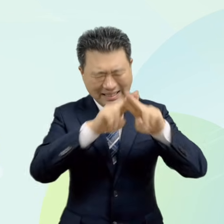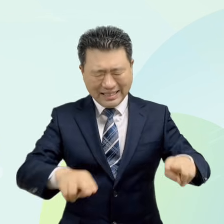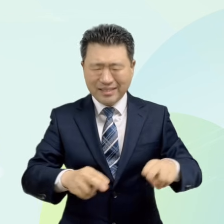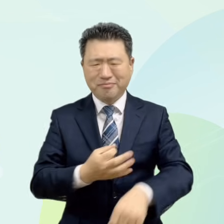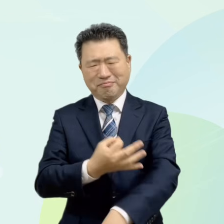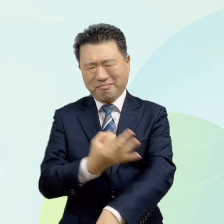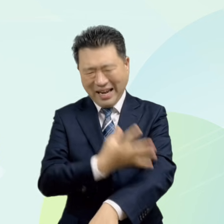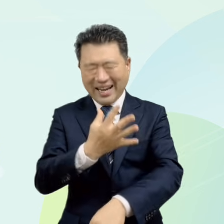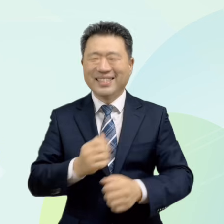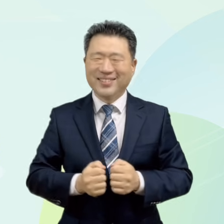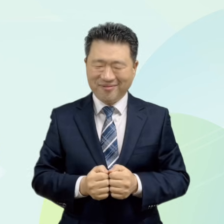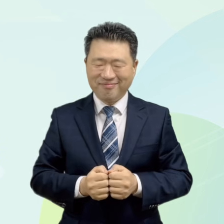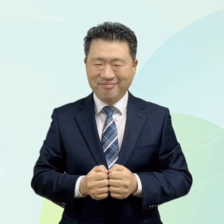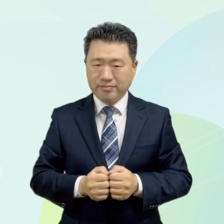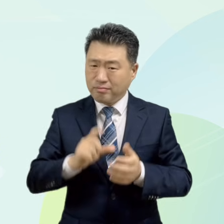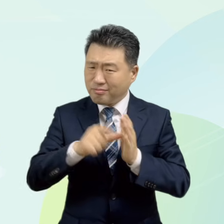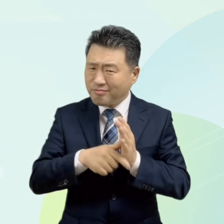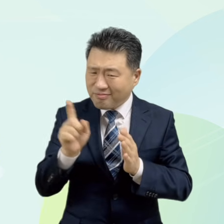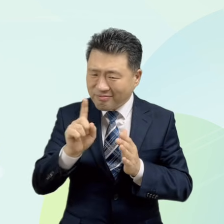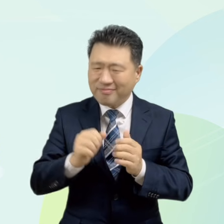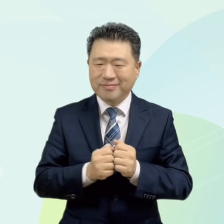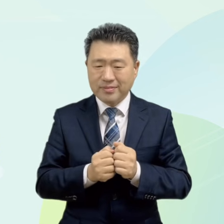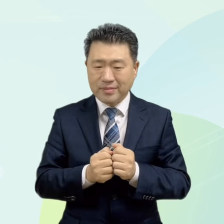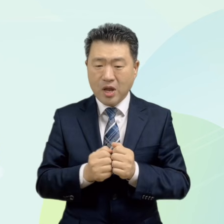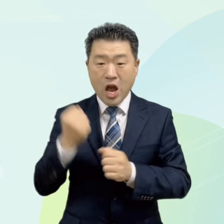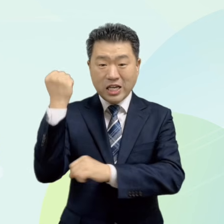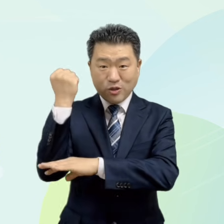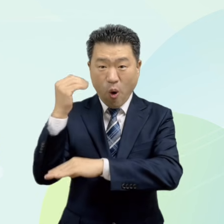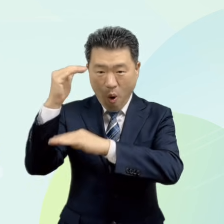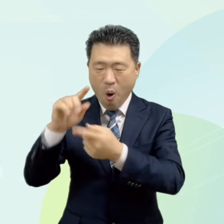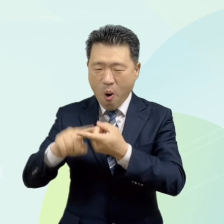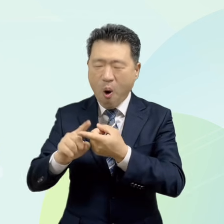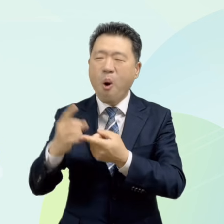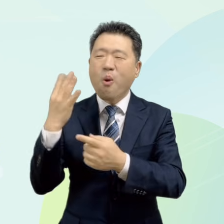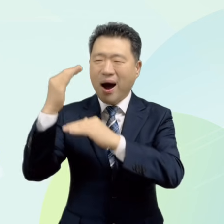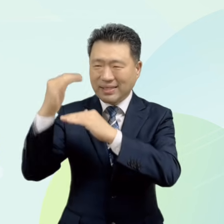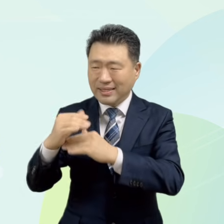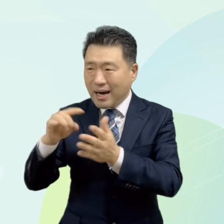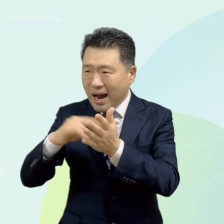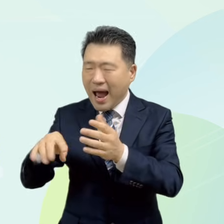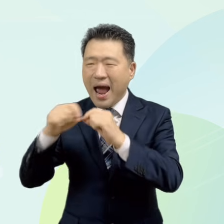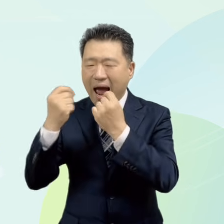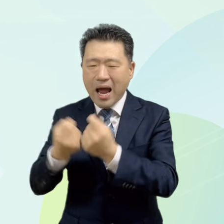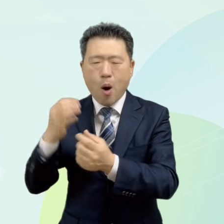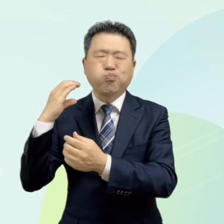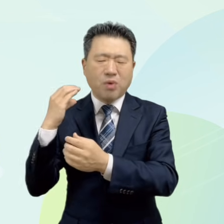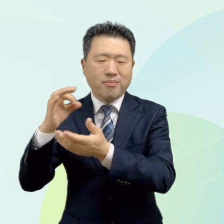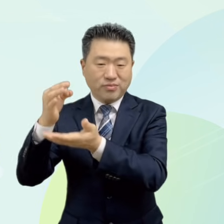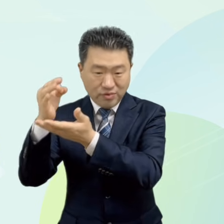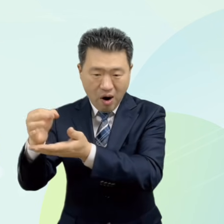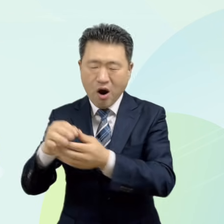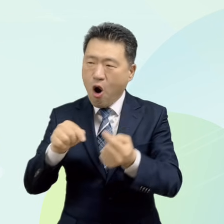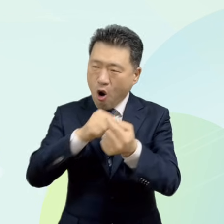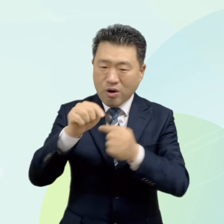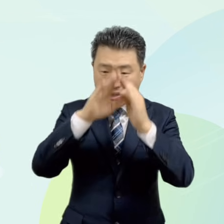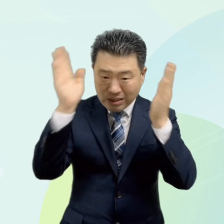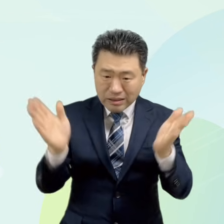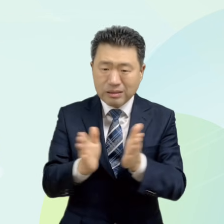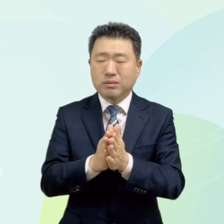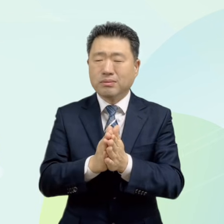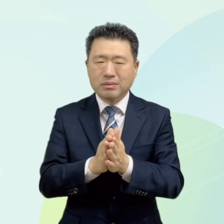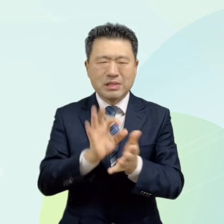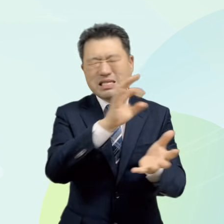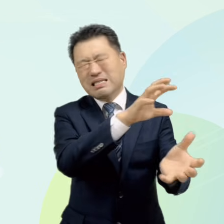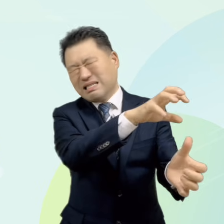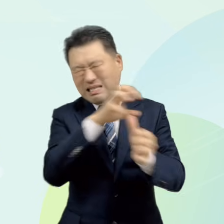수밖에 없습니다. 이러한 경우 기존의 세액공제를 받았던 개인 부담금과 운용 수익까지